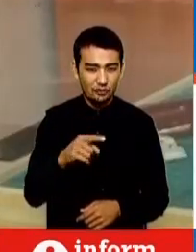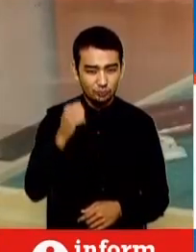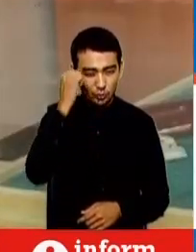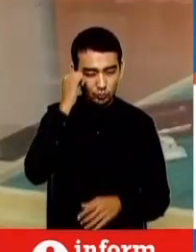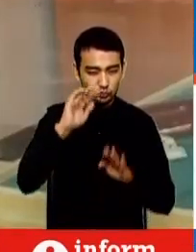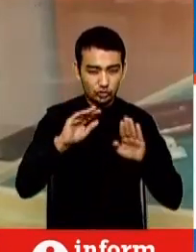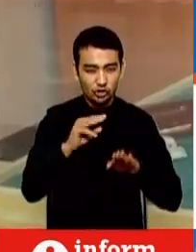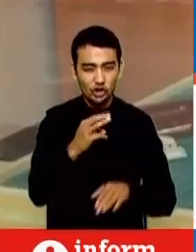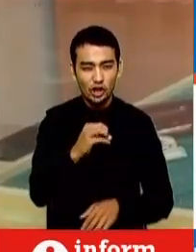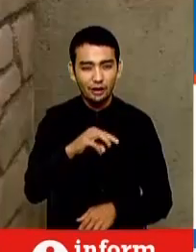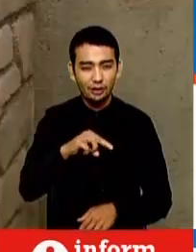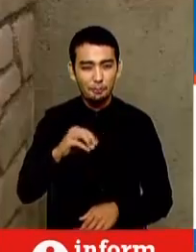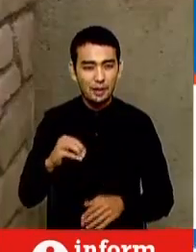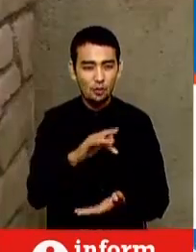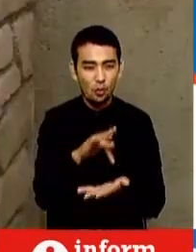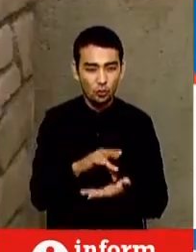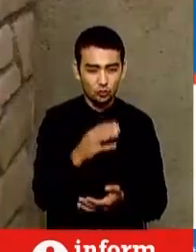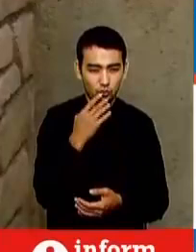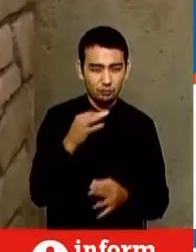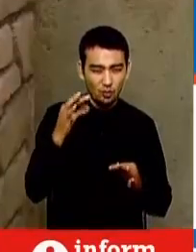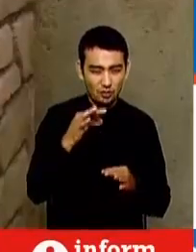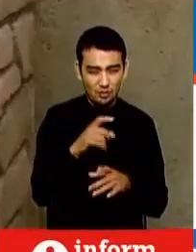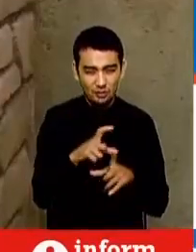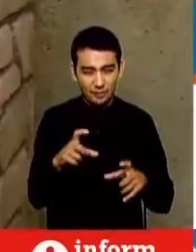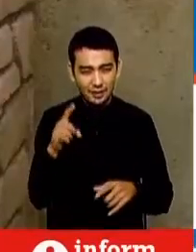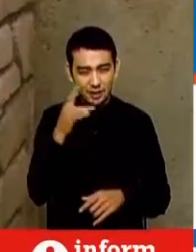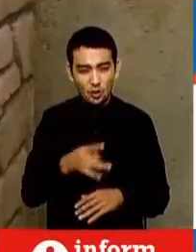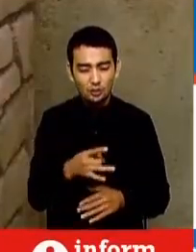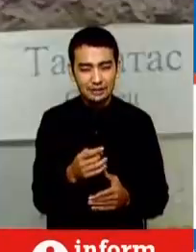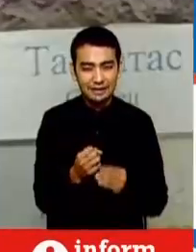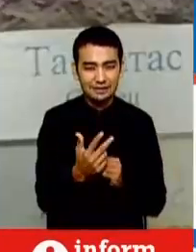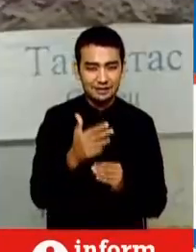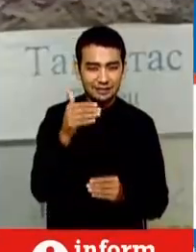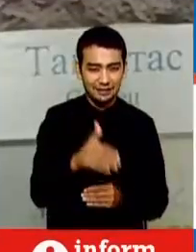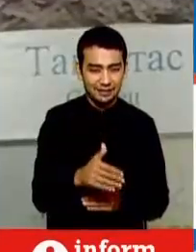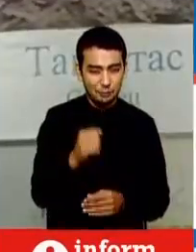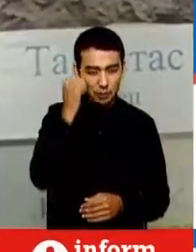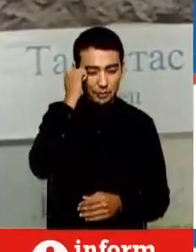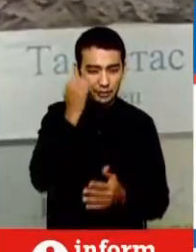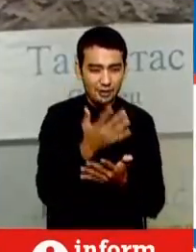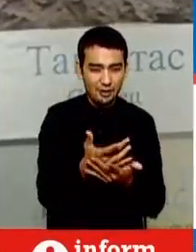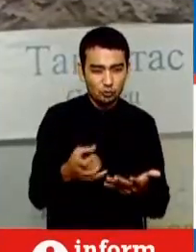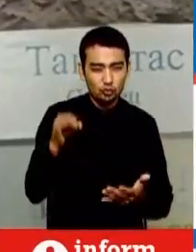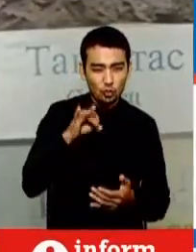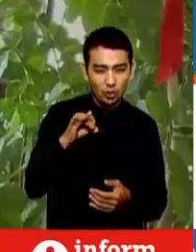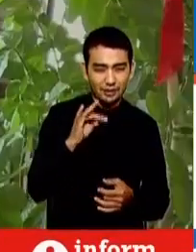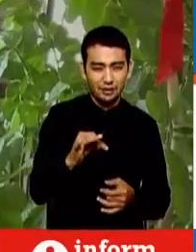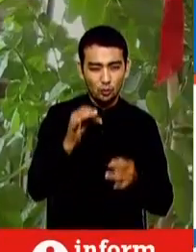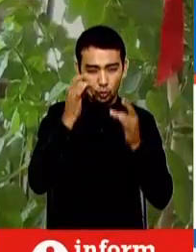городе Шитпе. По данным Управления туризма, всего в регионе свыше 13 тысяч памятников истории и культуры.